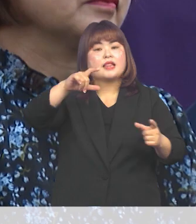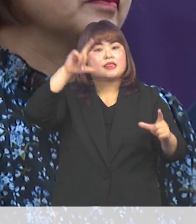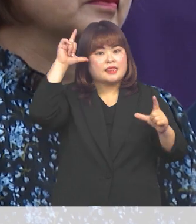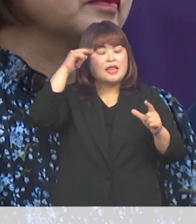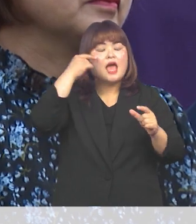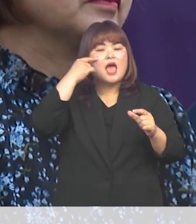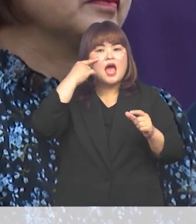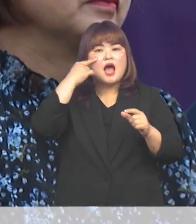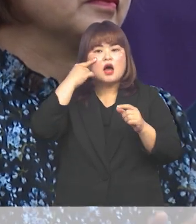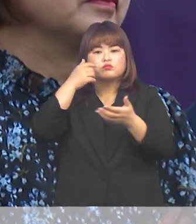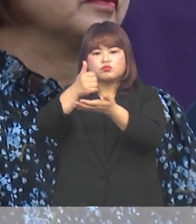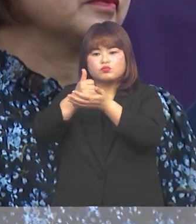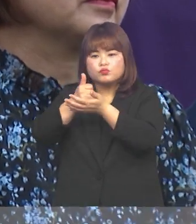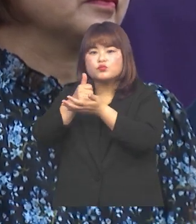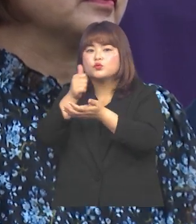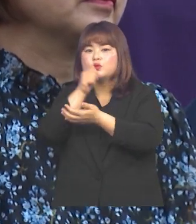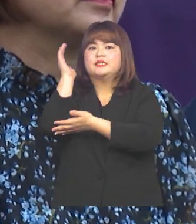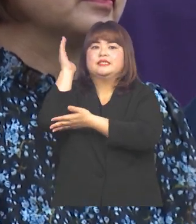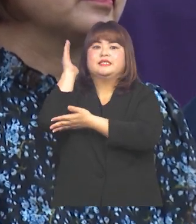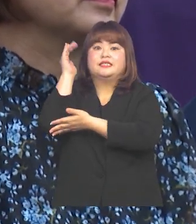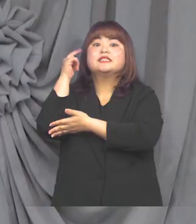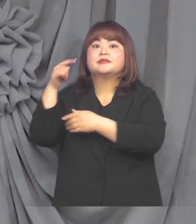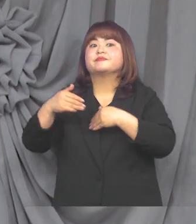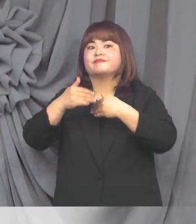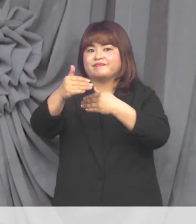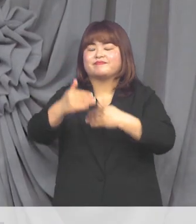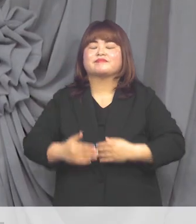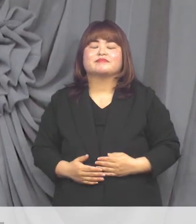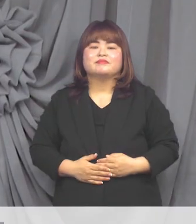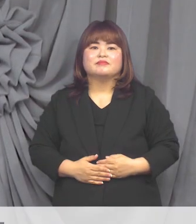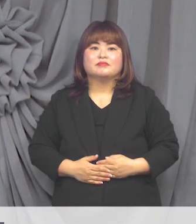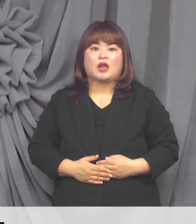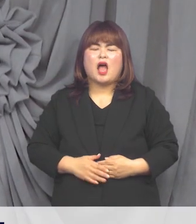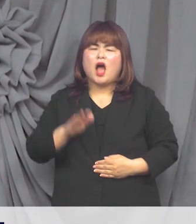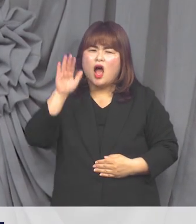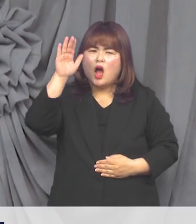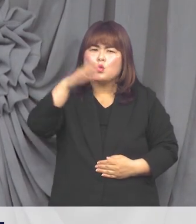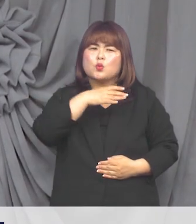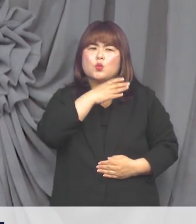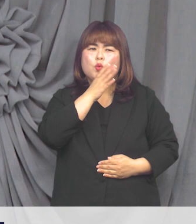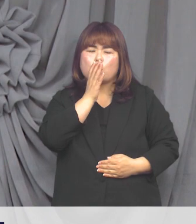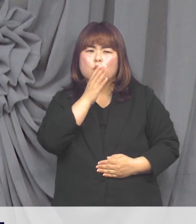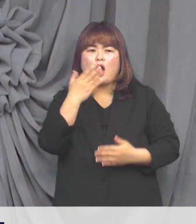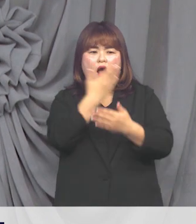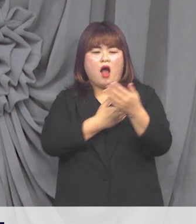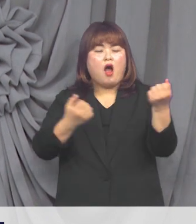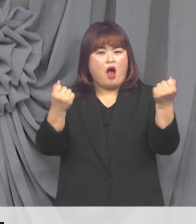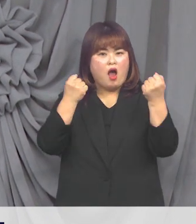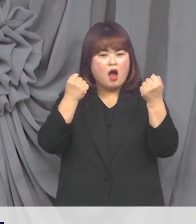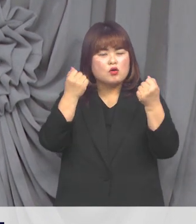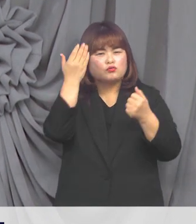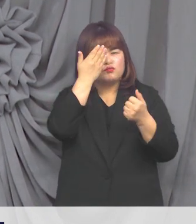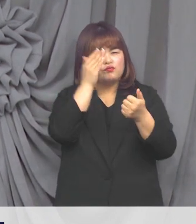수여, 내빈 축사 등으로 진행됐습니다. 우리 노후의 건강을